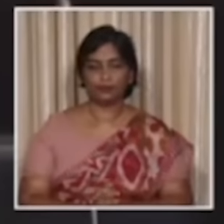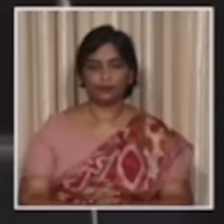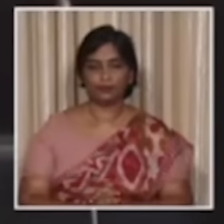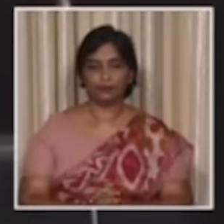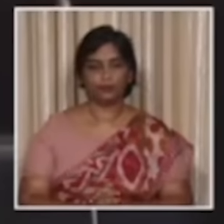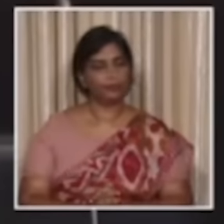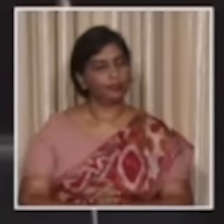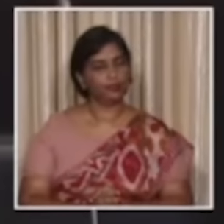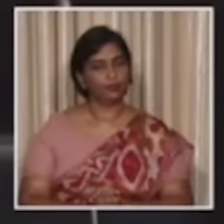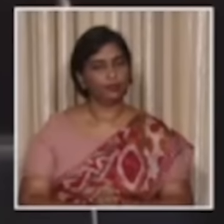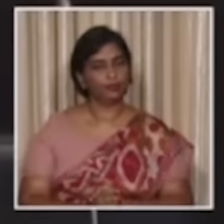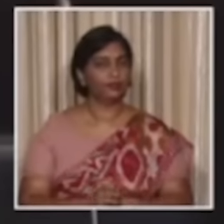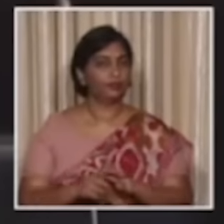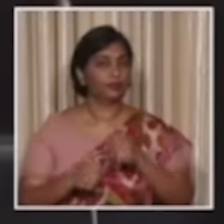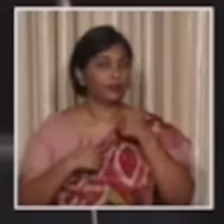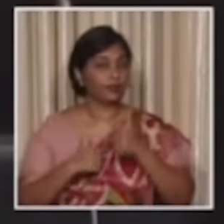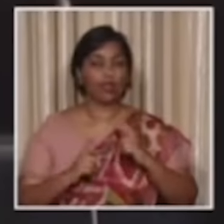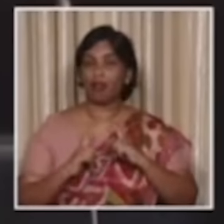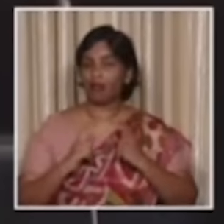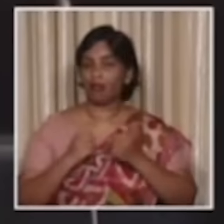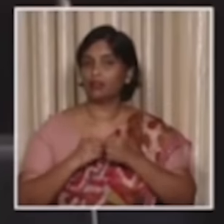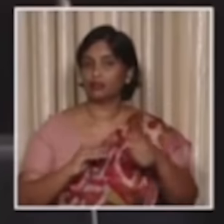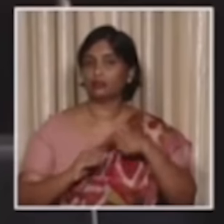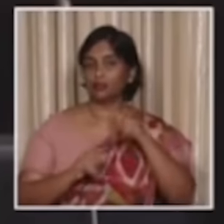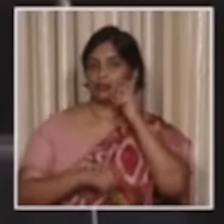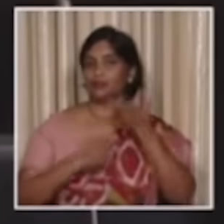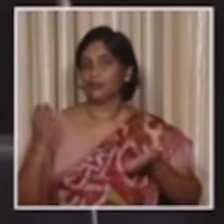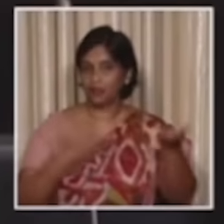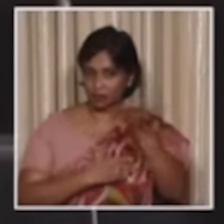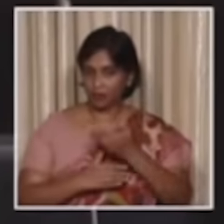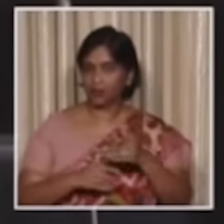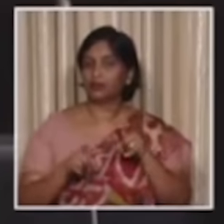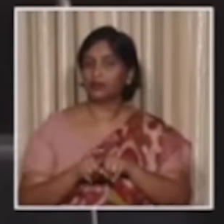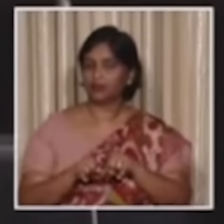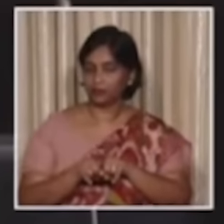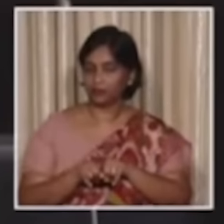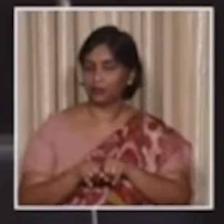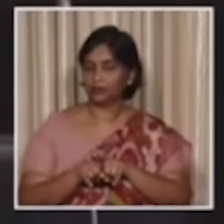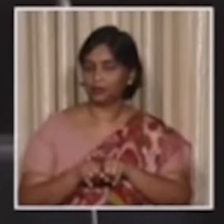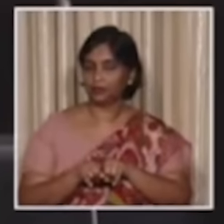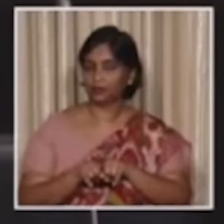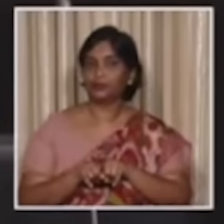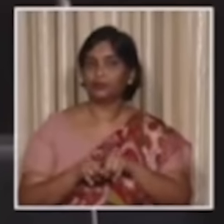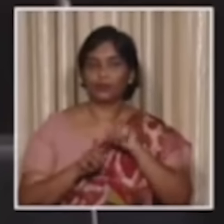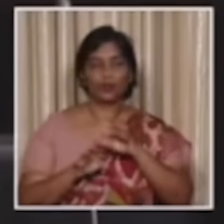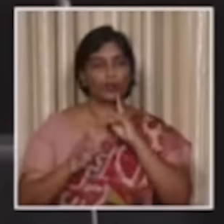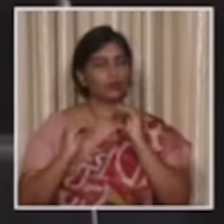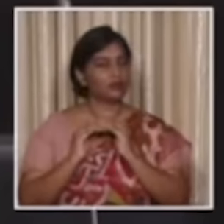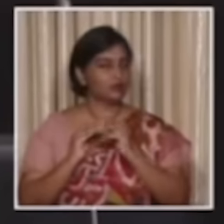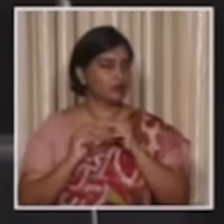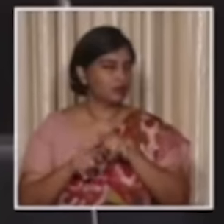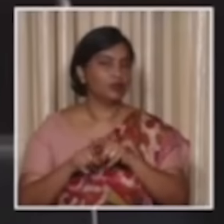the best life expectancy rate in the region. So comparatively we have had this